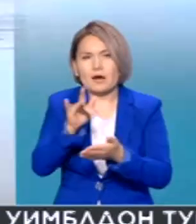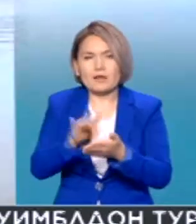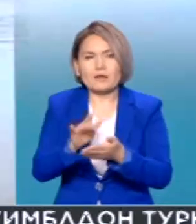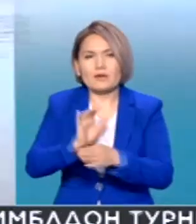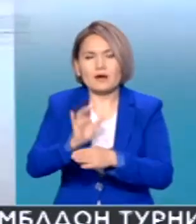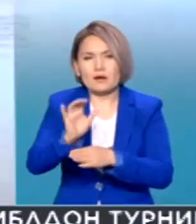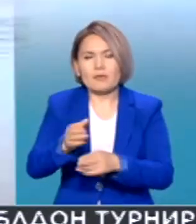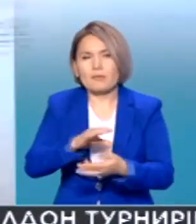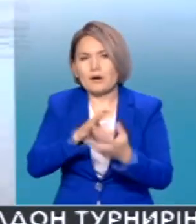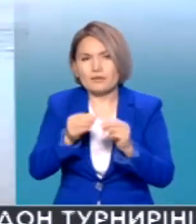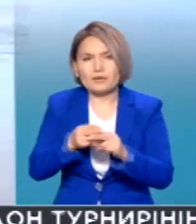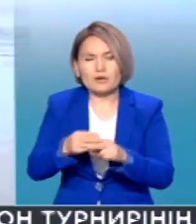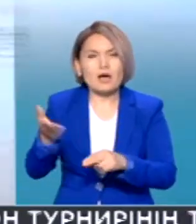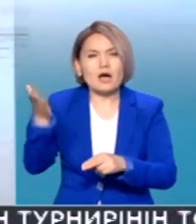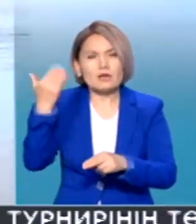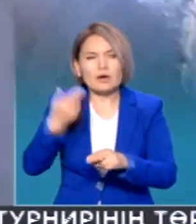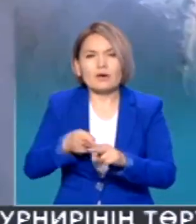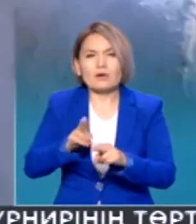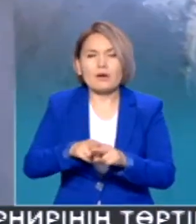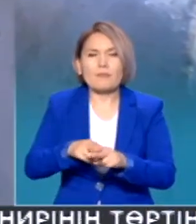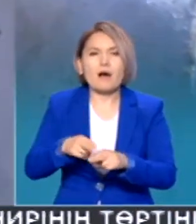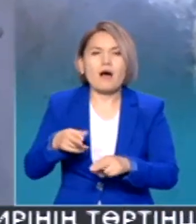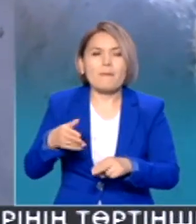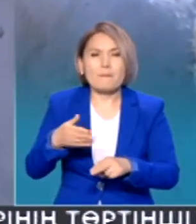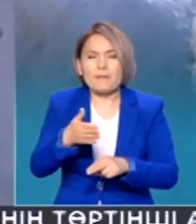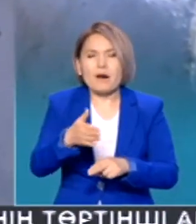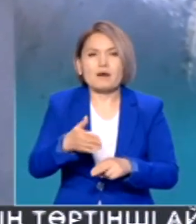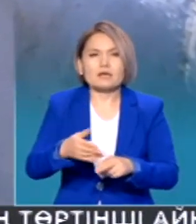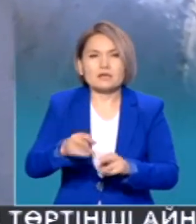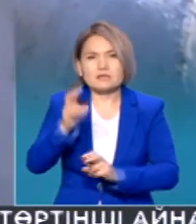тасымалданады. Қарақұмда бір кездер дүркіреп тұрған балық зауыты